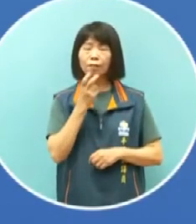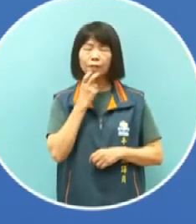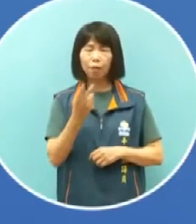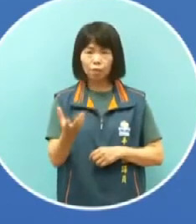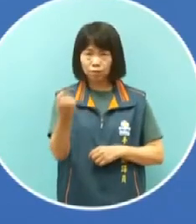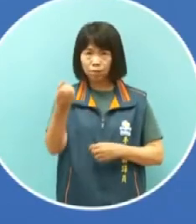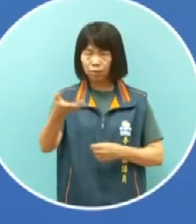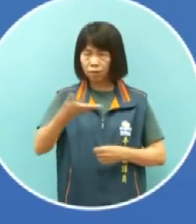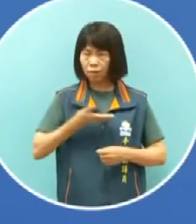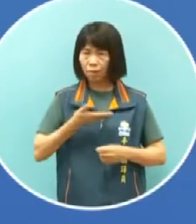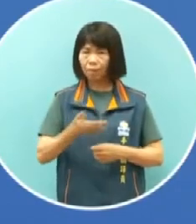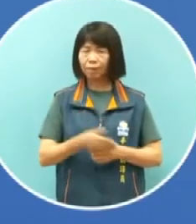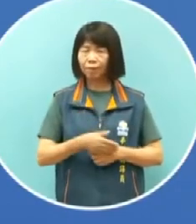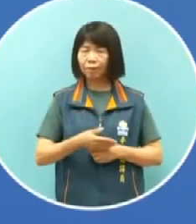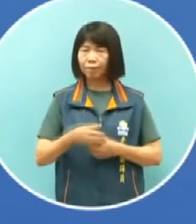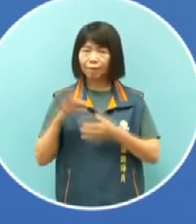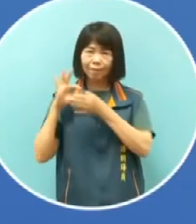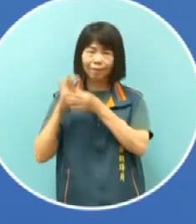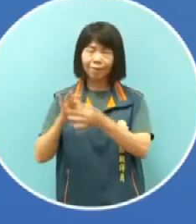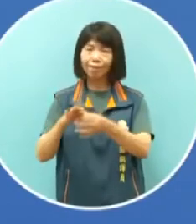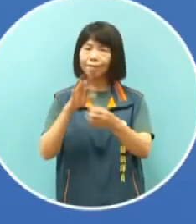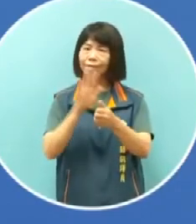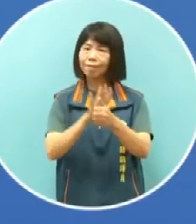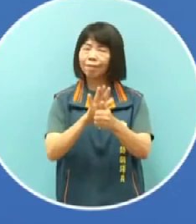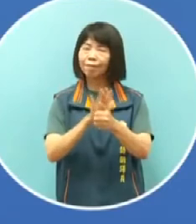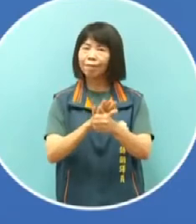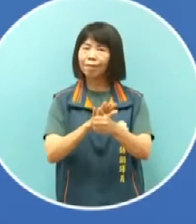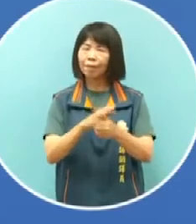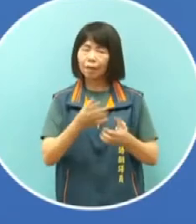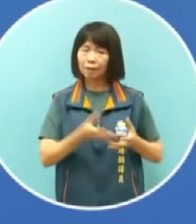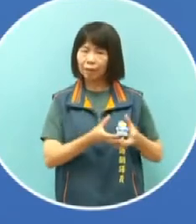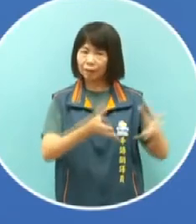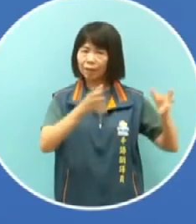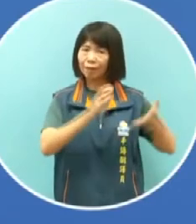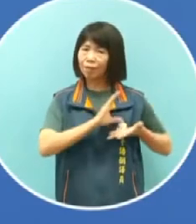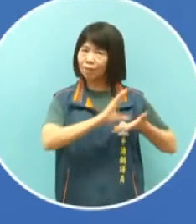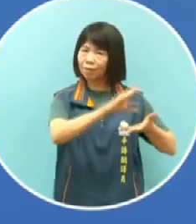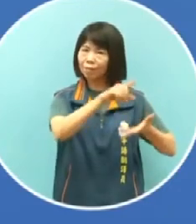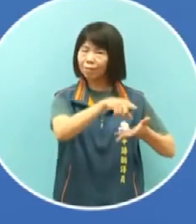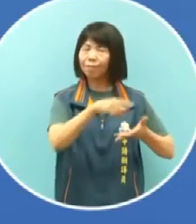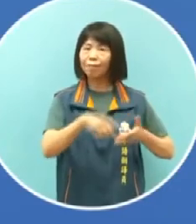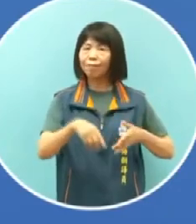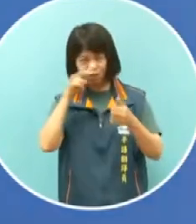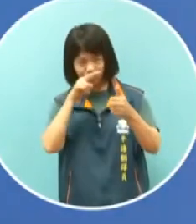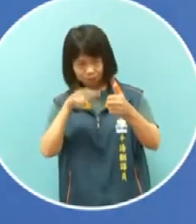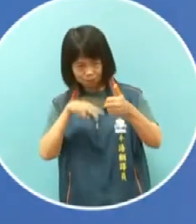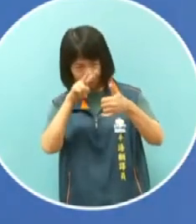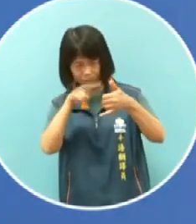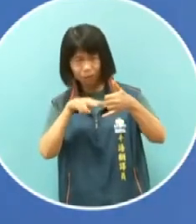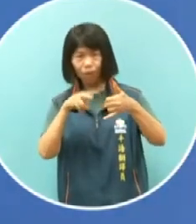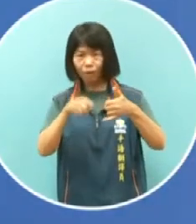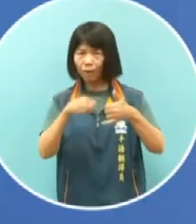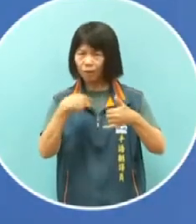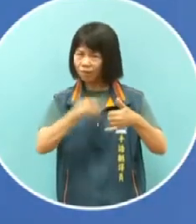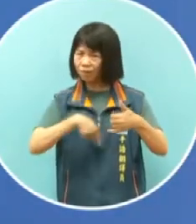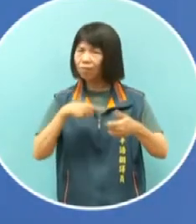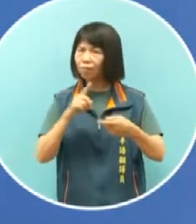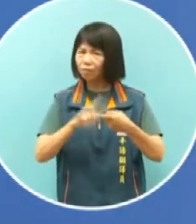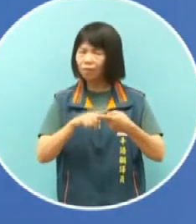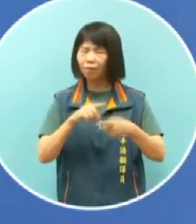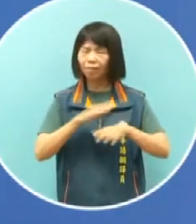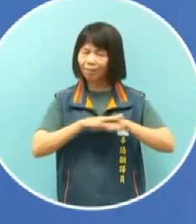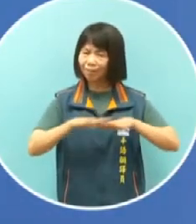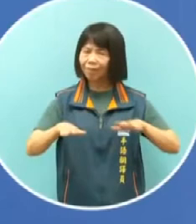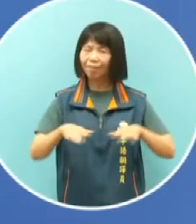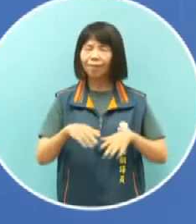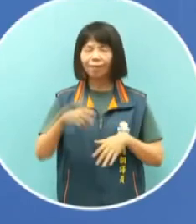我们继续来跟这个让盛虹继续来谈下去。 花莲县卫生局长朱亮